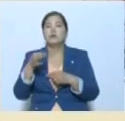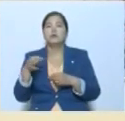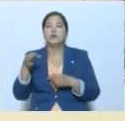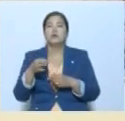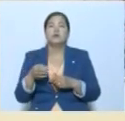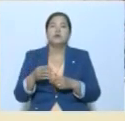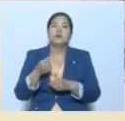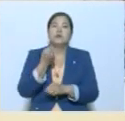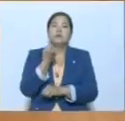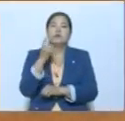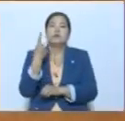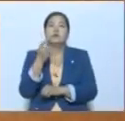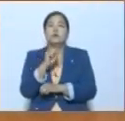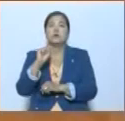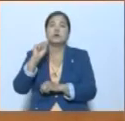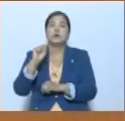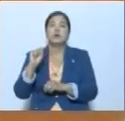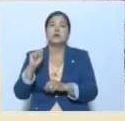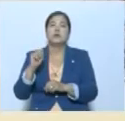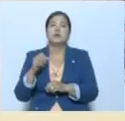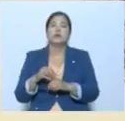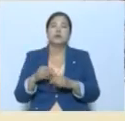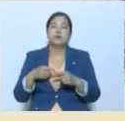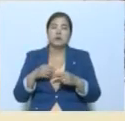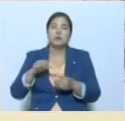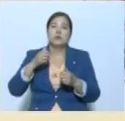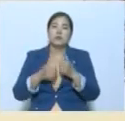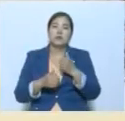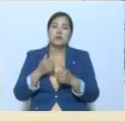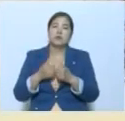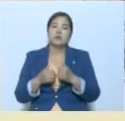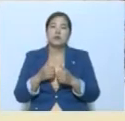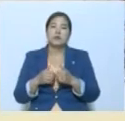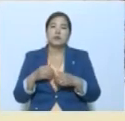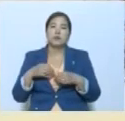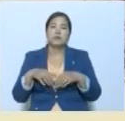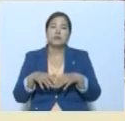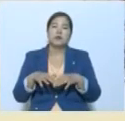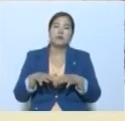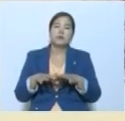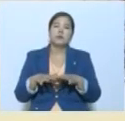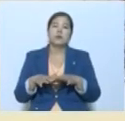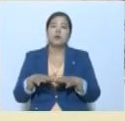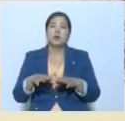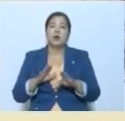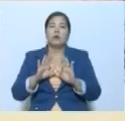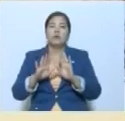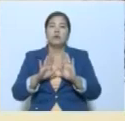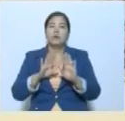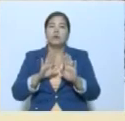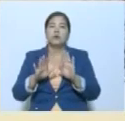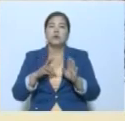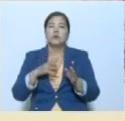республикалық деңгейде бірінші орын алып келгенбіз. Біз бүгінгі жарыста Ахмет Байтұрсынұлының аңдарға келген індет поэмасы бойынша көрініс қоямыз. Бұл жерде